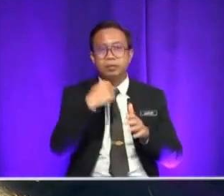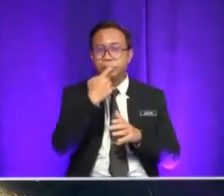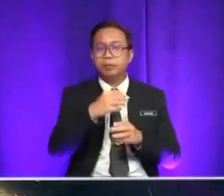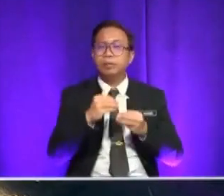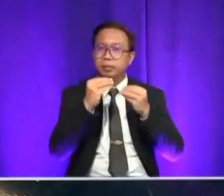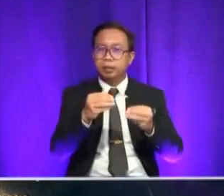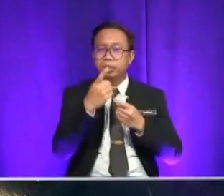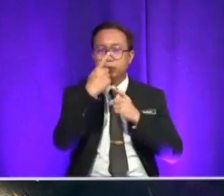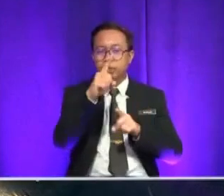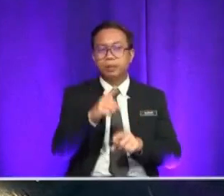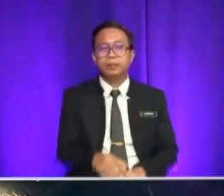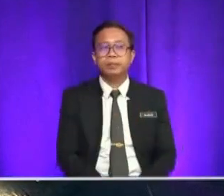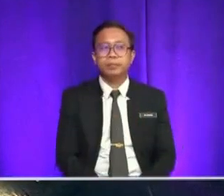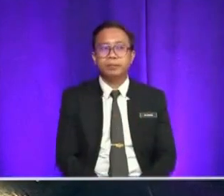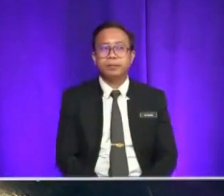jawapan?